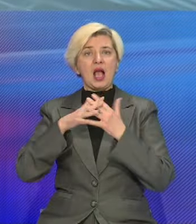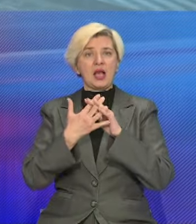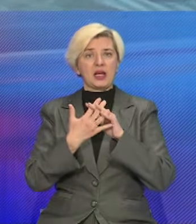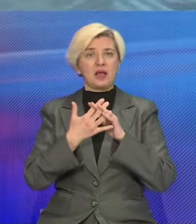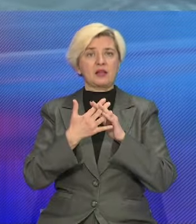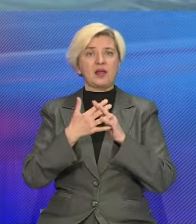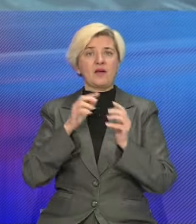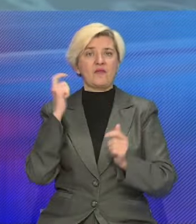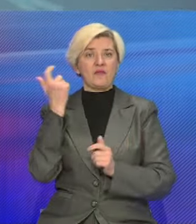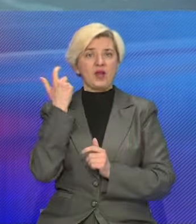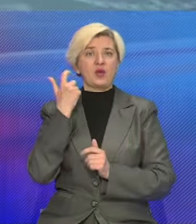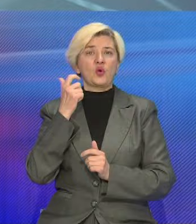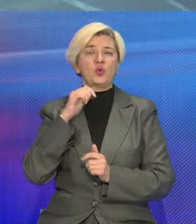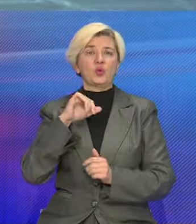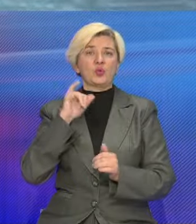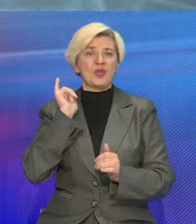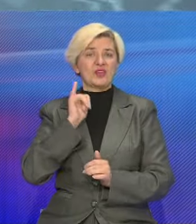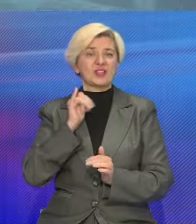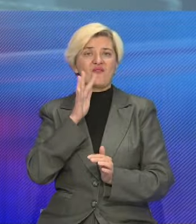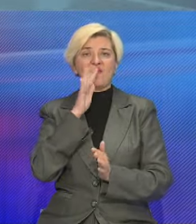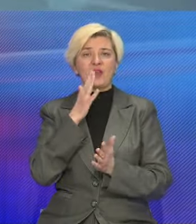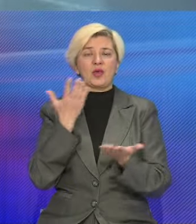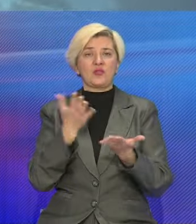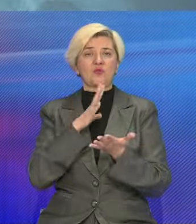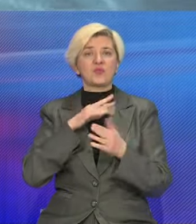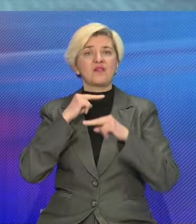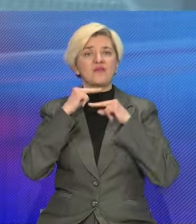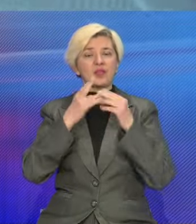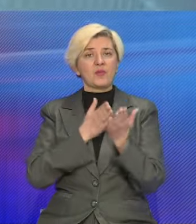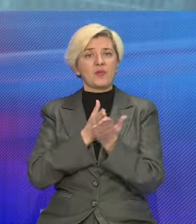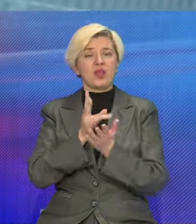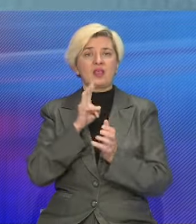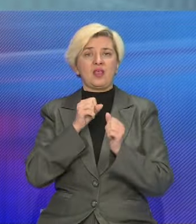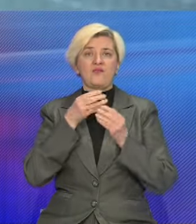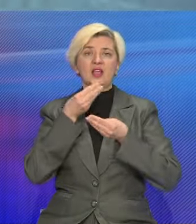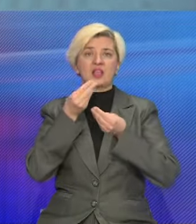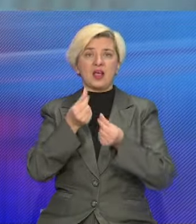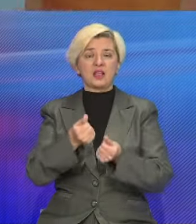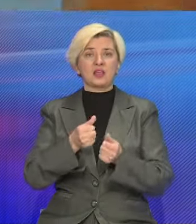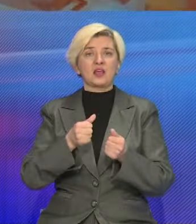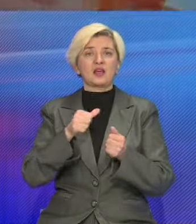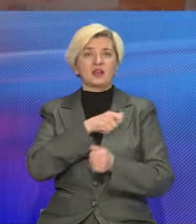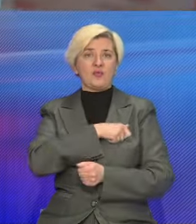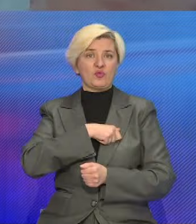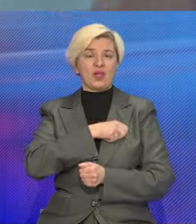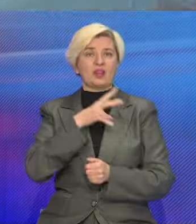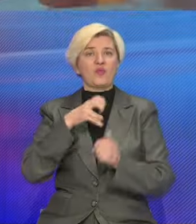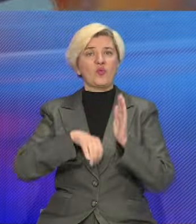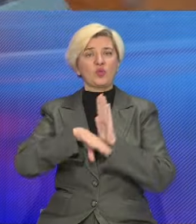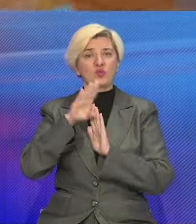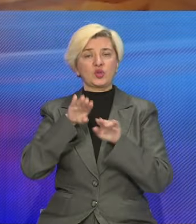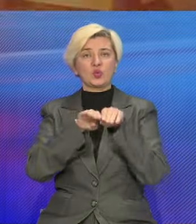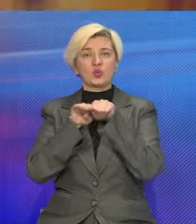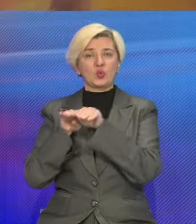почався якої був зроблений акцент на ролі народних обранніків у повішенні узровню добробуту громадян. Так само Михаїл